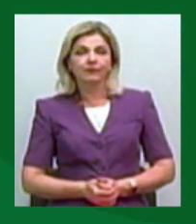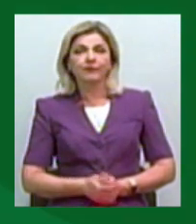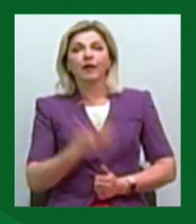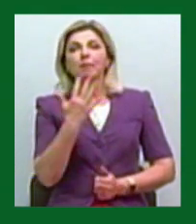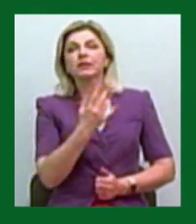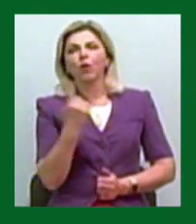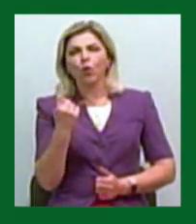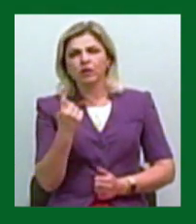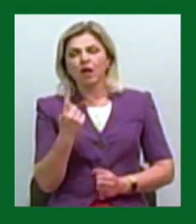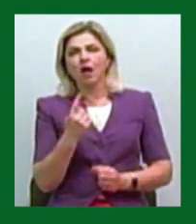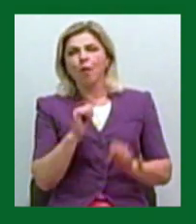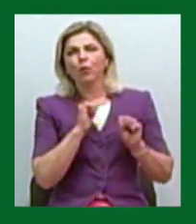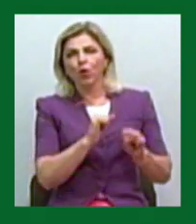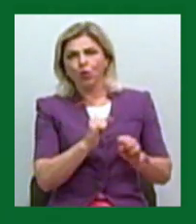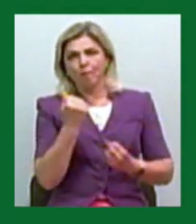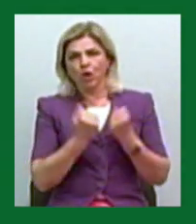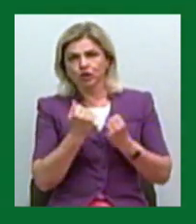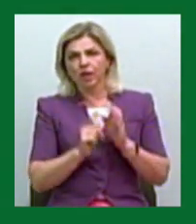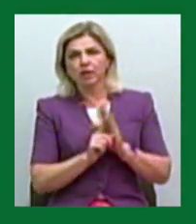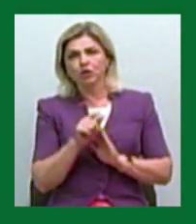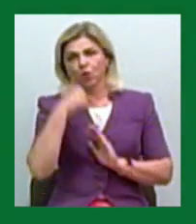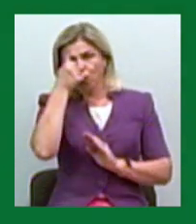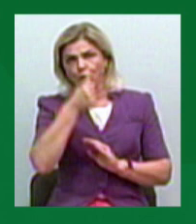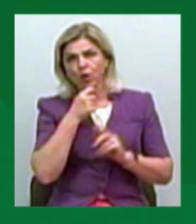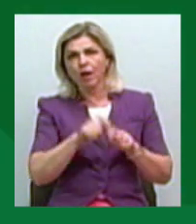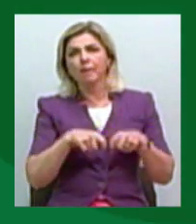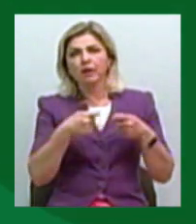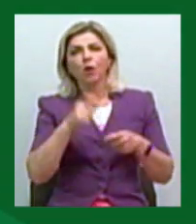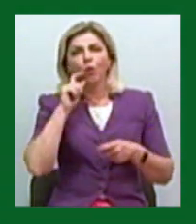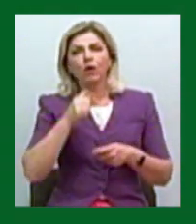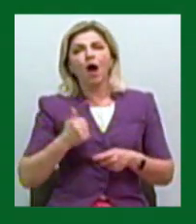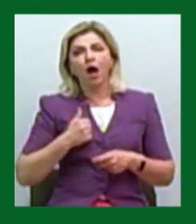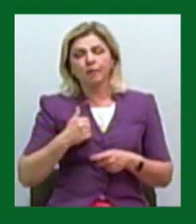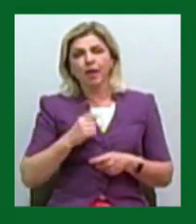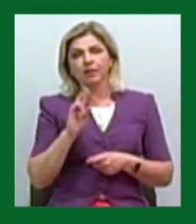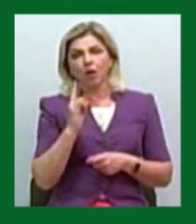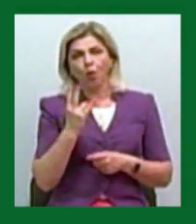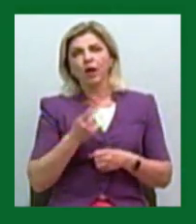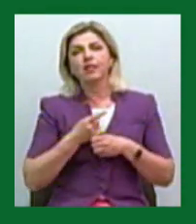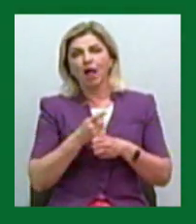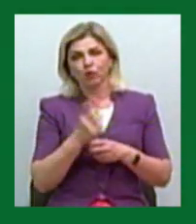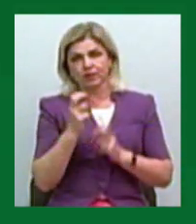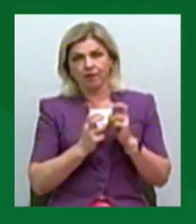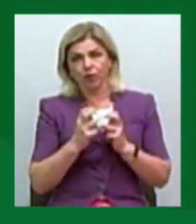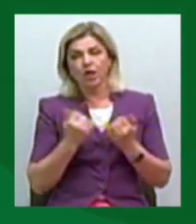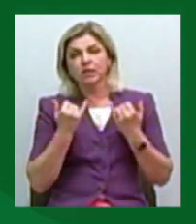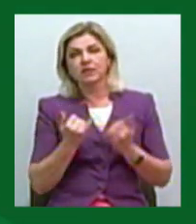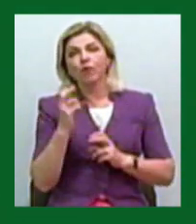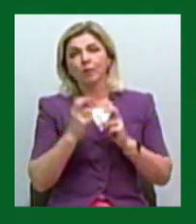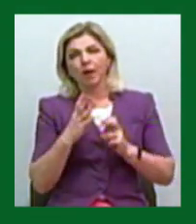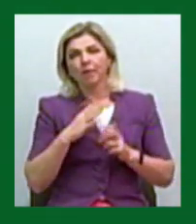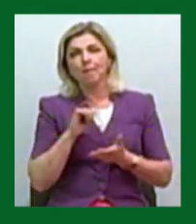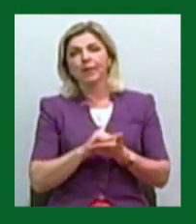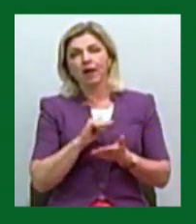П'ятдесят модернізованих броньованих машин з початку року передав українській армії Миколаївський бронетанковий завод. Сьогодні на підприємстві відбувся